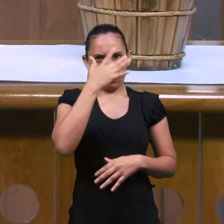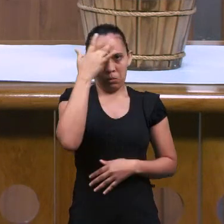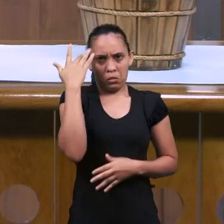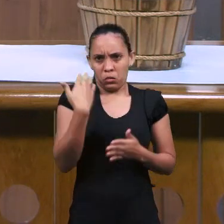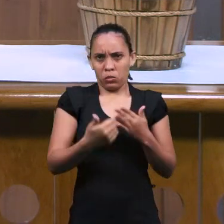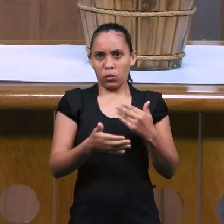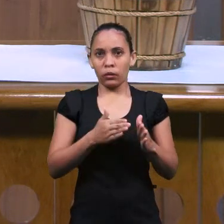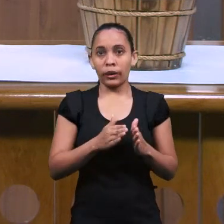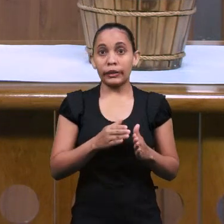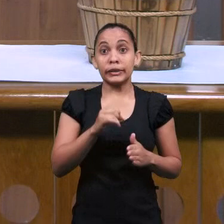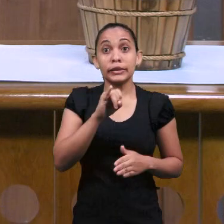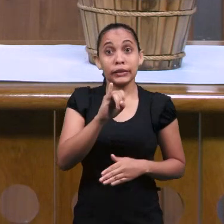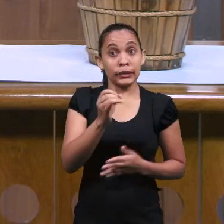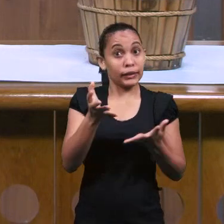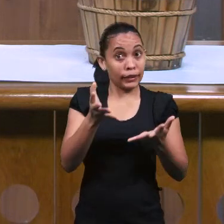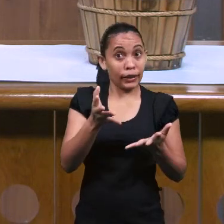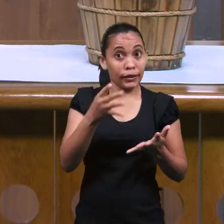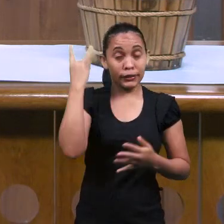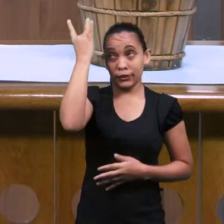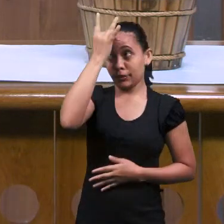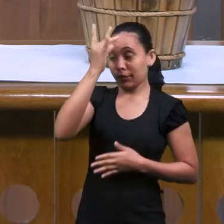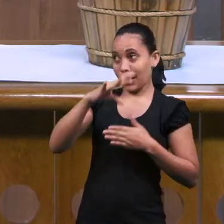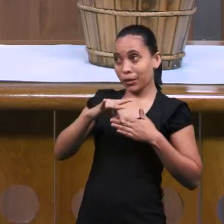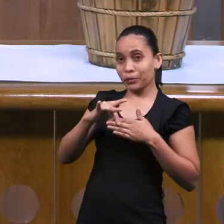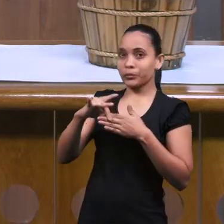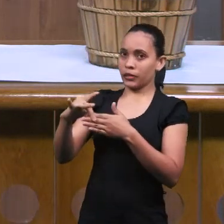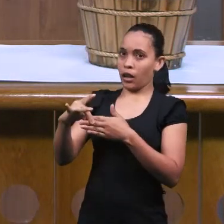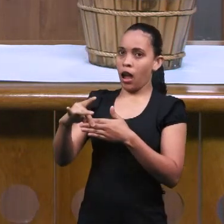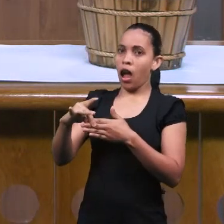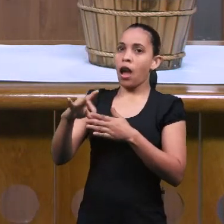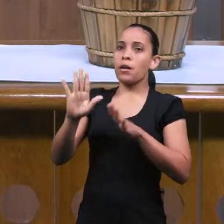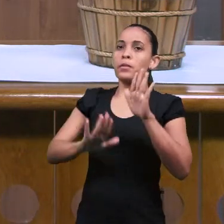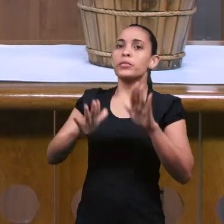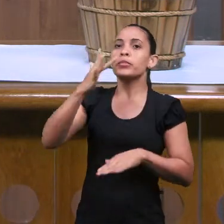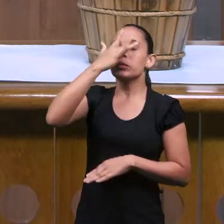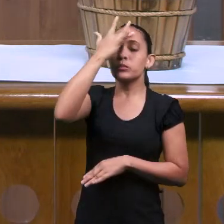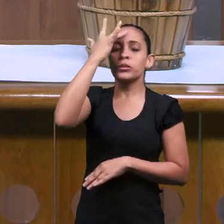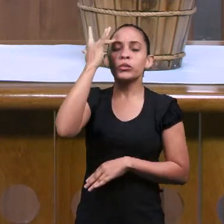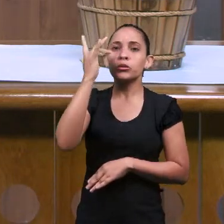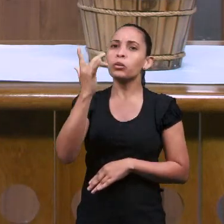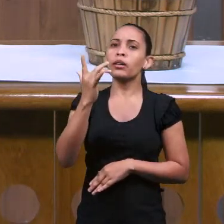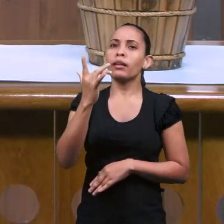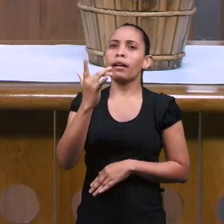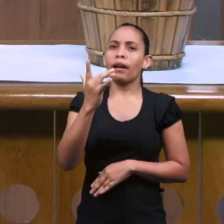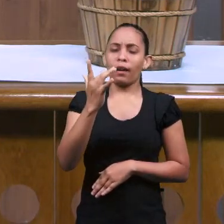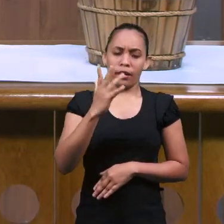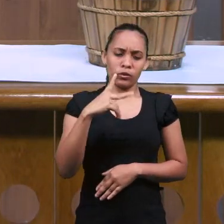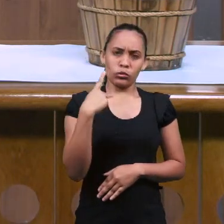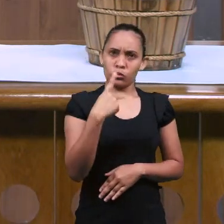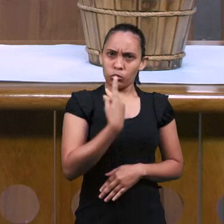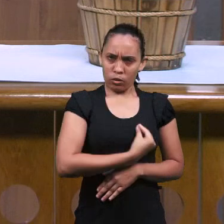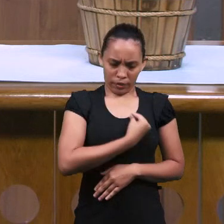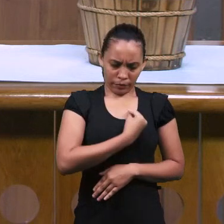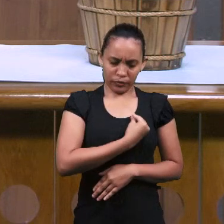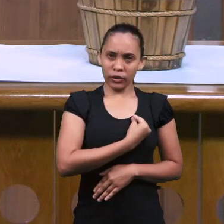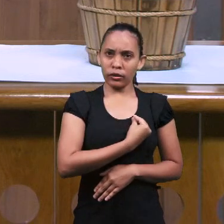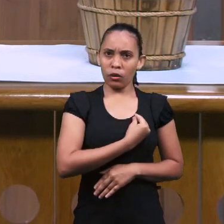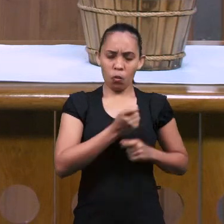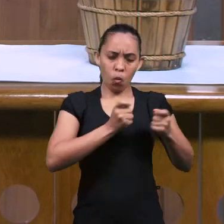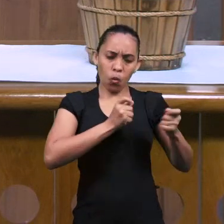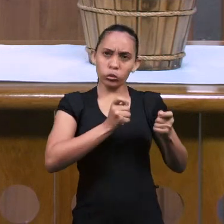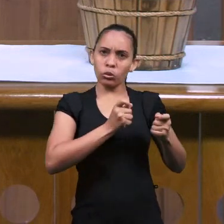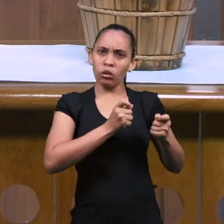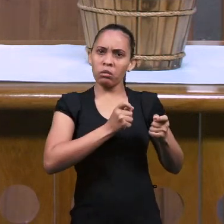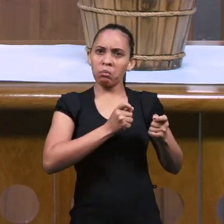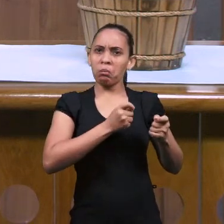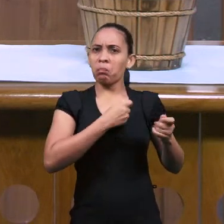vous voulez être guidé par le Saint-Esprit, beaucoup de personnes, ils donnent l'âme à n'importe qui. Nous disons, ne donnez pas